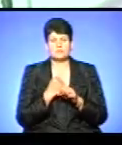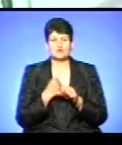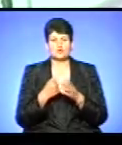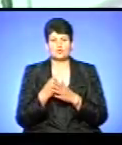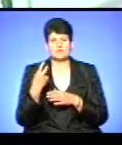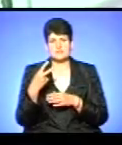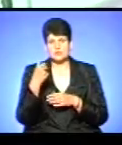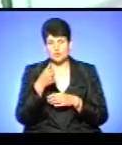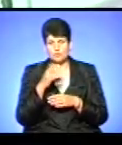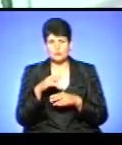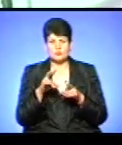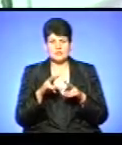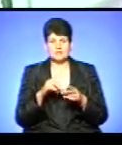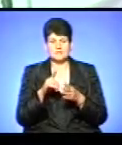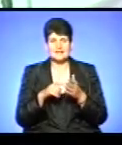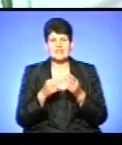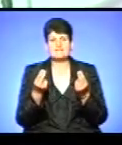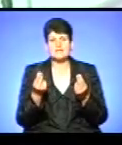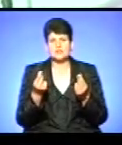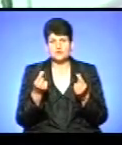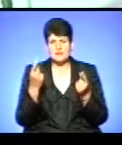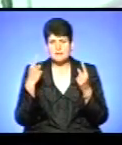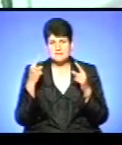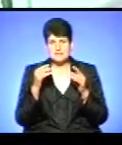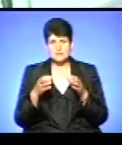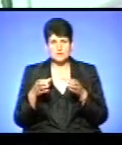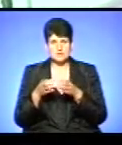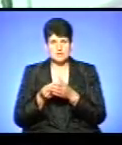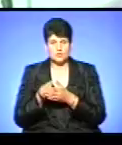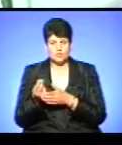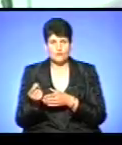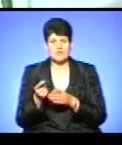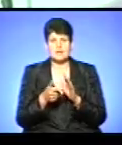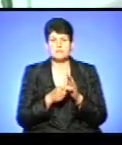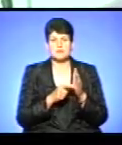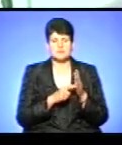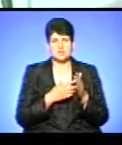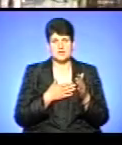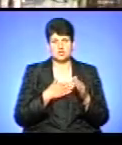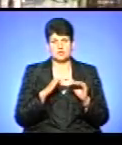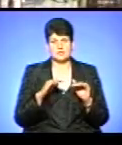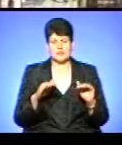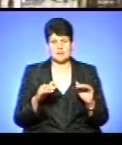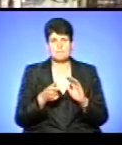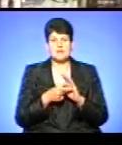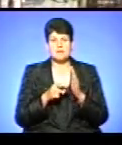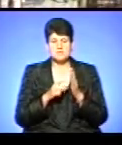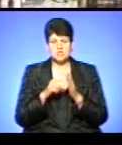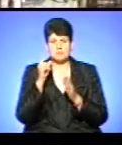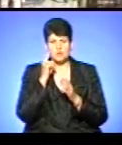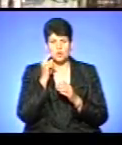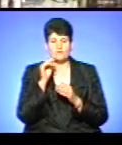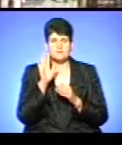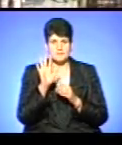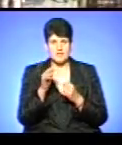ми будемо розглядати питання і фінансування мистецької складової, і також приміщень для наших дітей. Тобто приміщення на Медовій